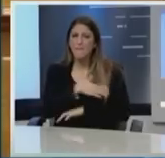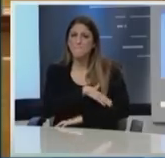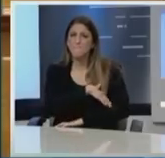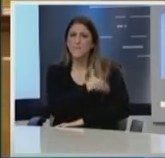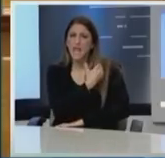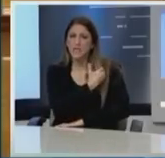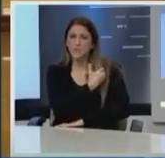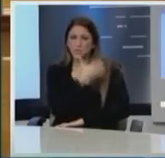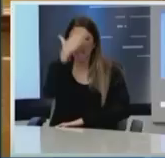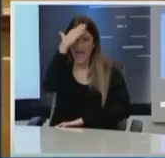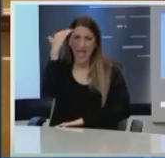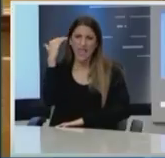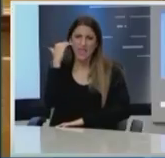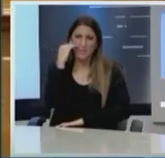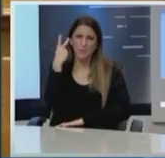της Αιγύπτου.